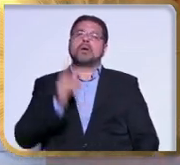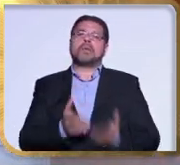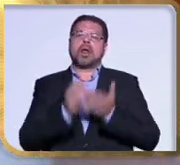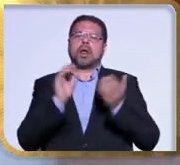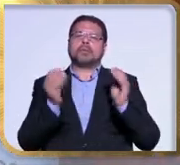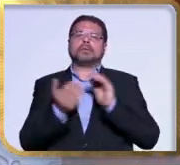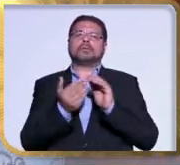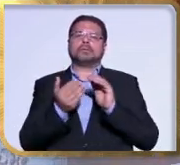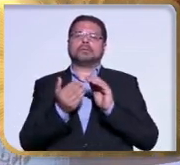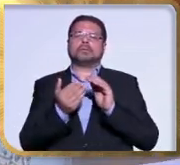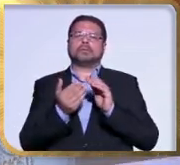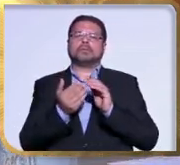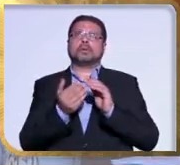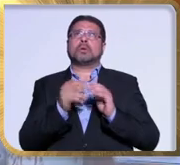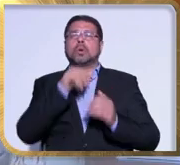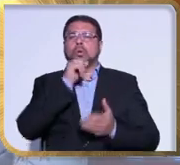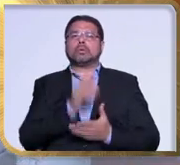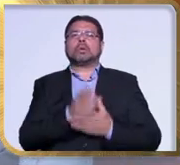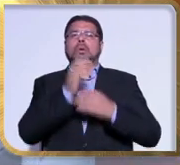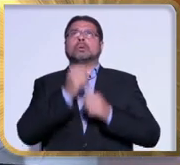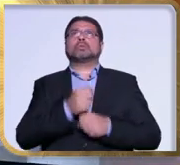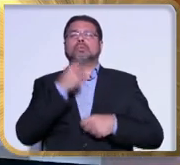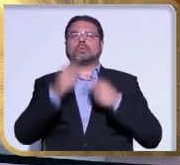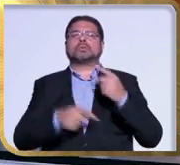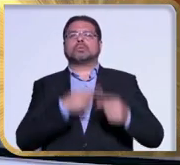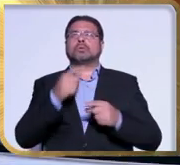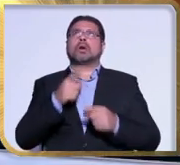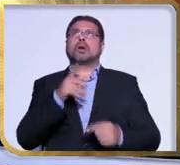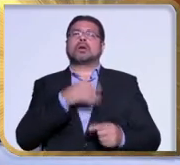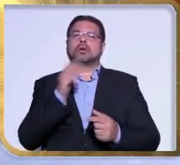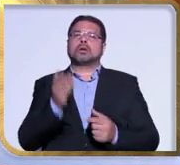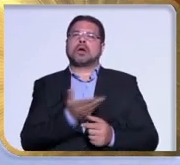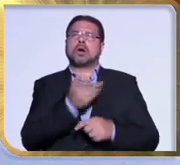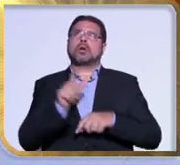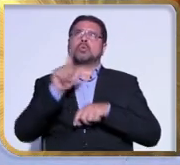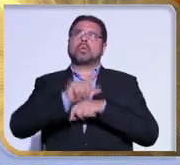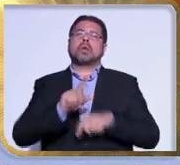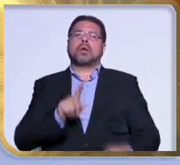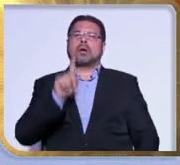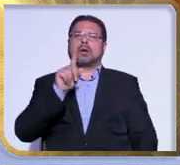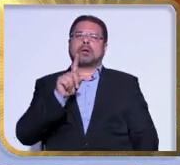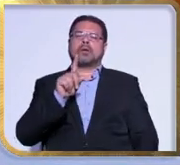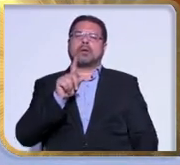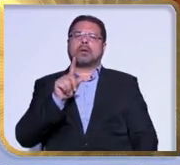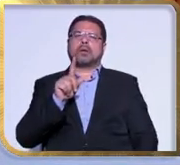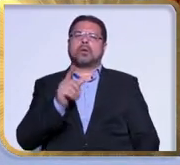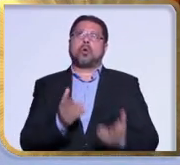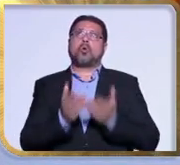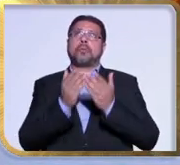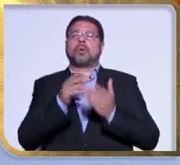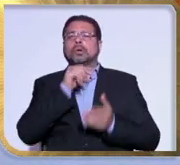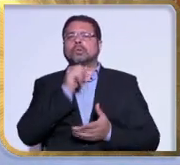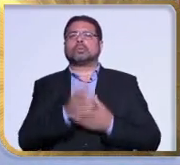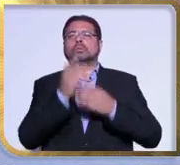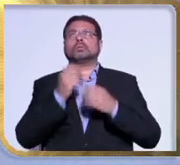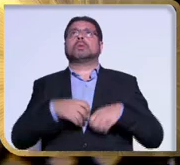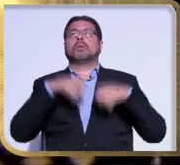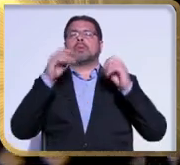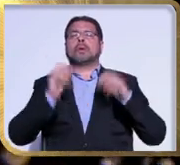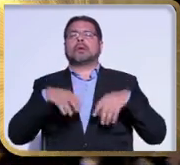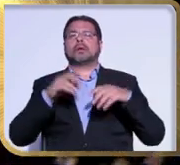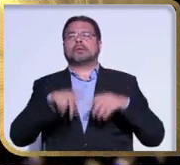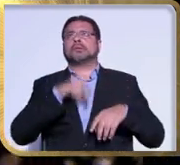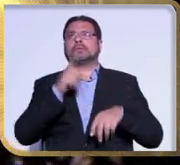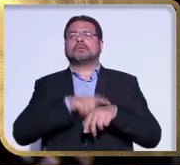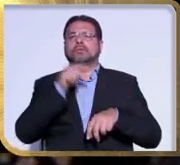رب العالمين، وصلاة وسلاما عليك يا سيدي يا رسول الله. اللهم صل وسلم